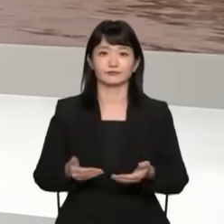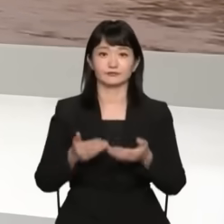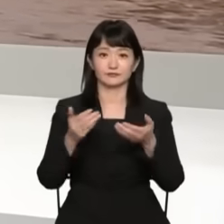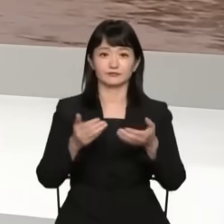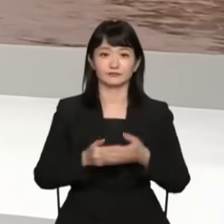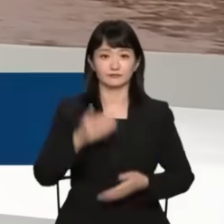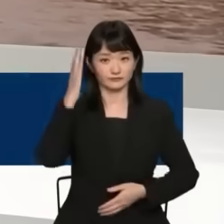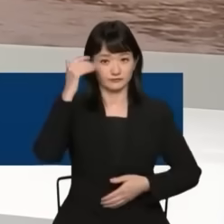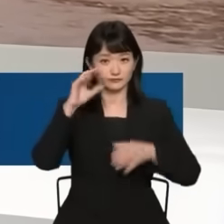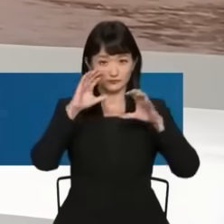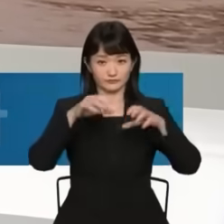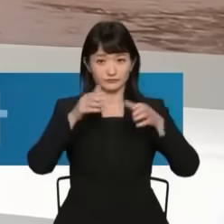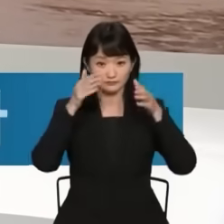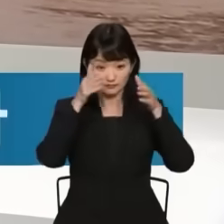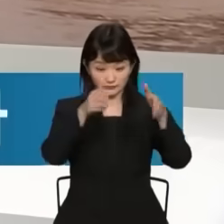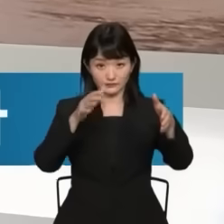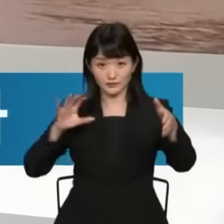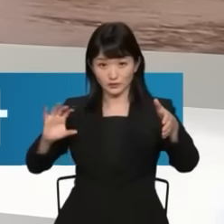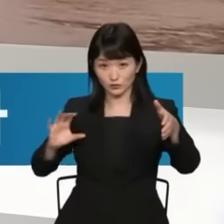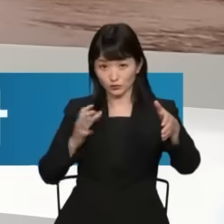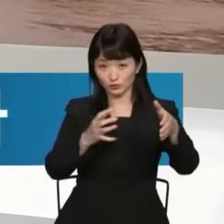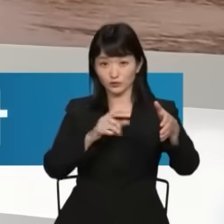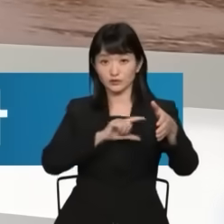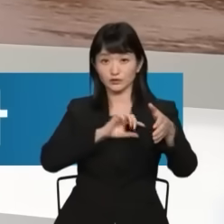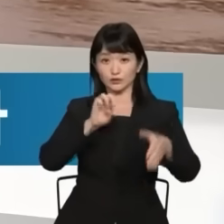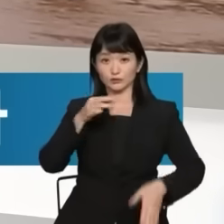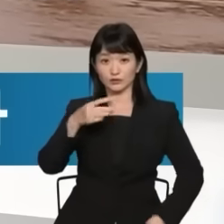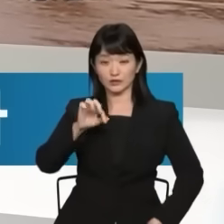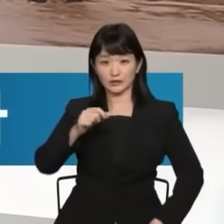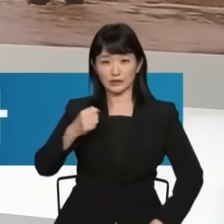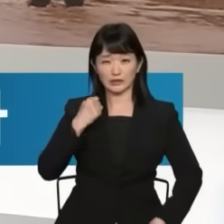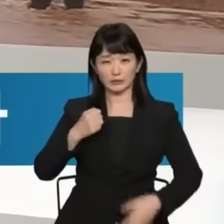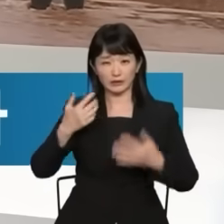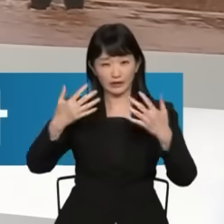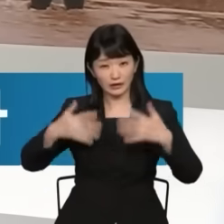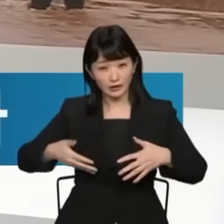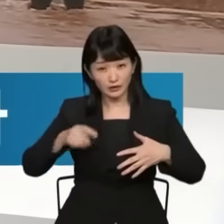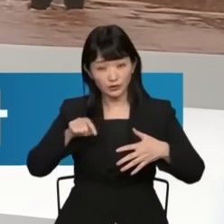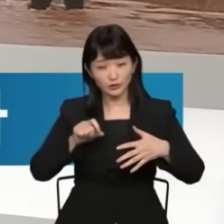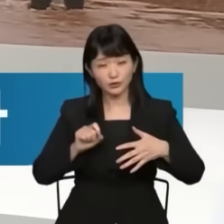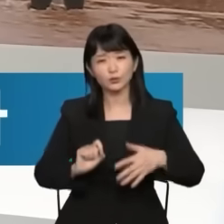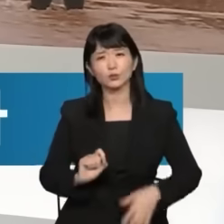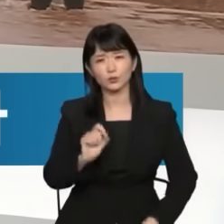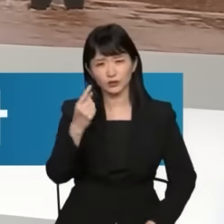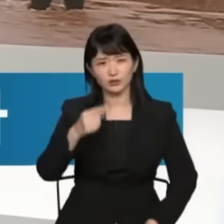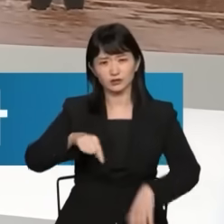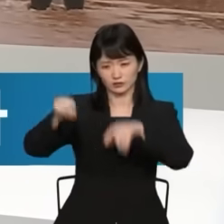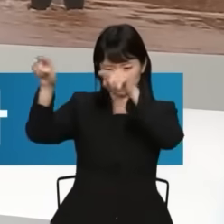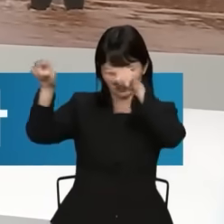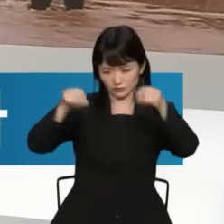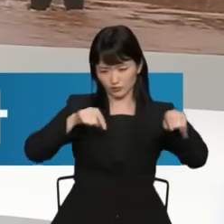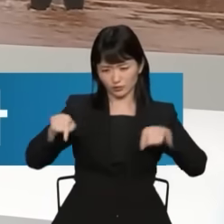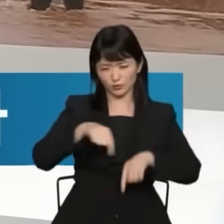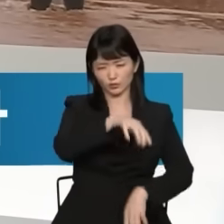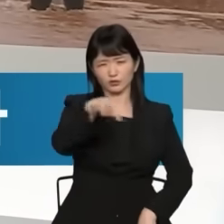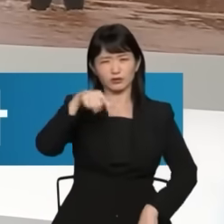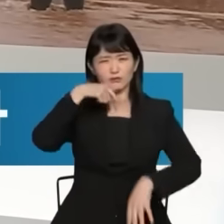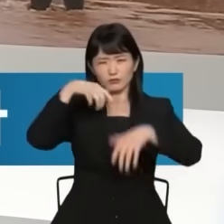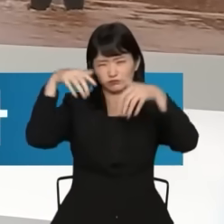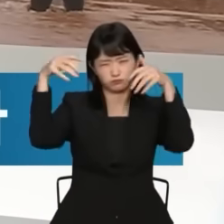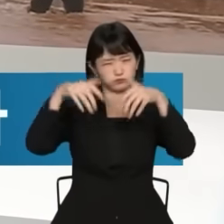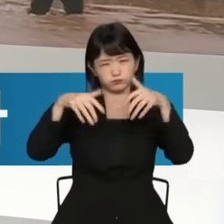우리나라를 향해 올라왔던 태풍 플라산이 열대 저압으로 약해졌지만 그 영향으로 전국 곳곳에 많은 비가